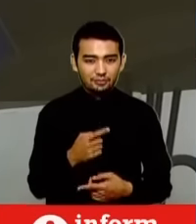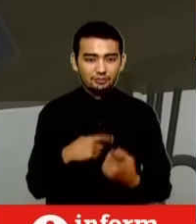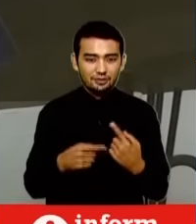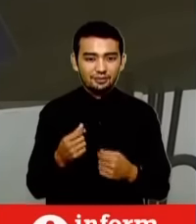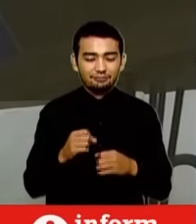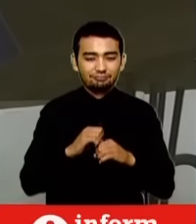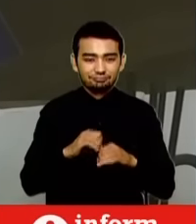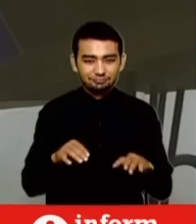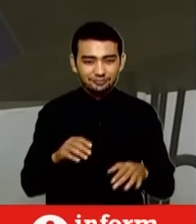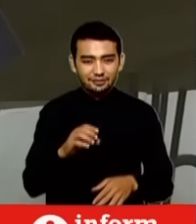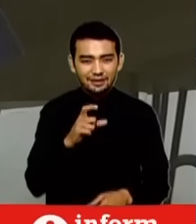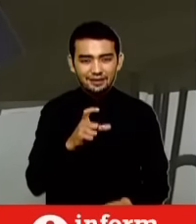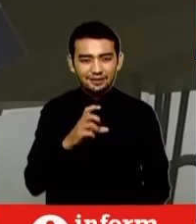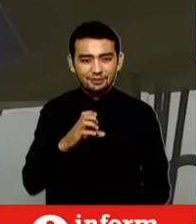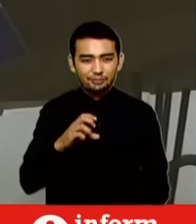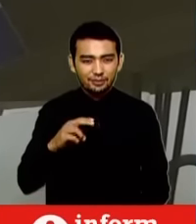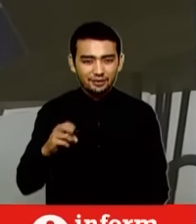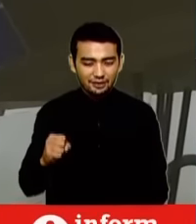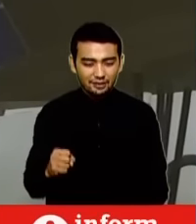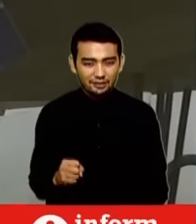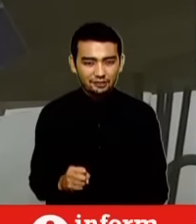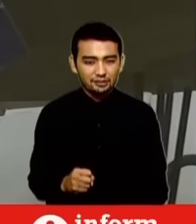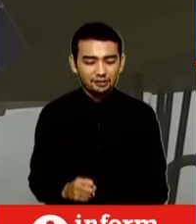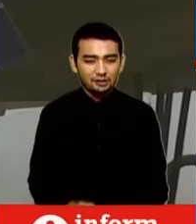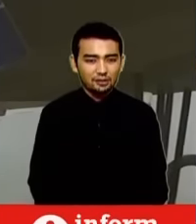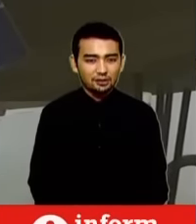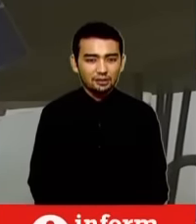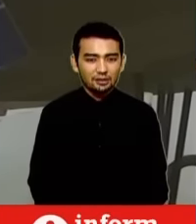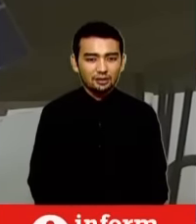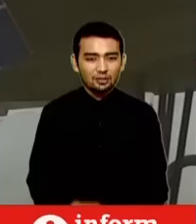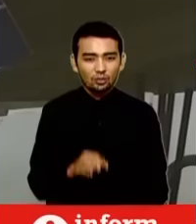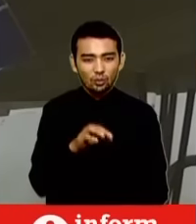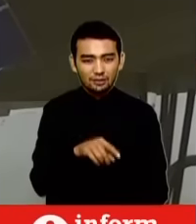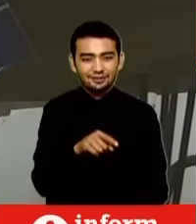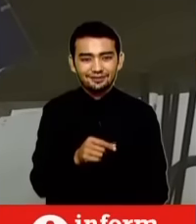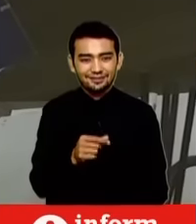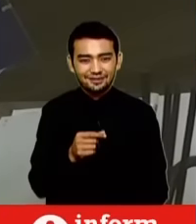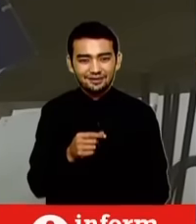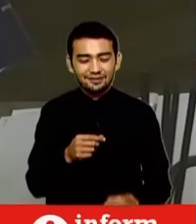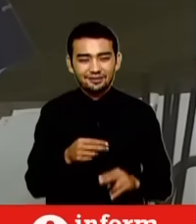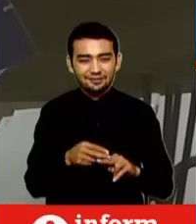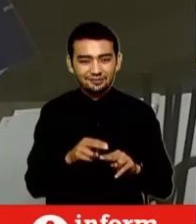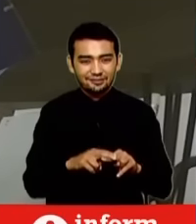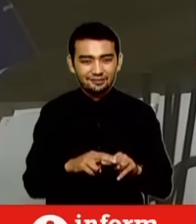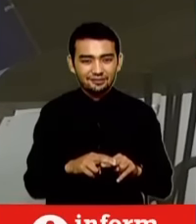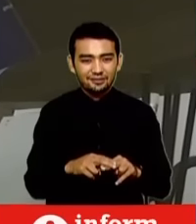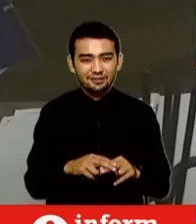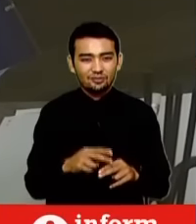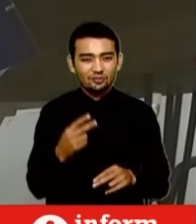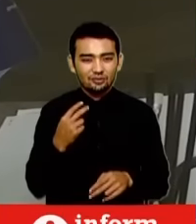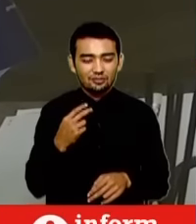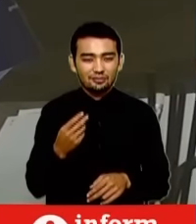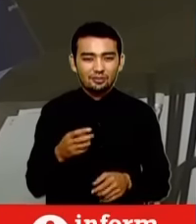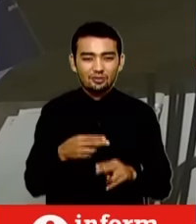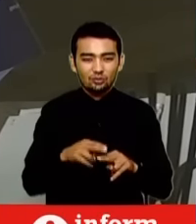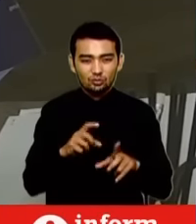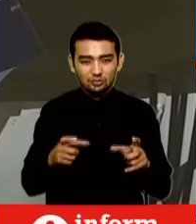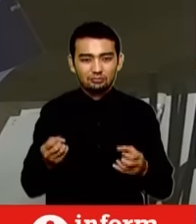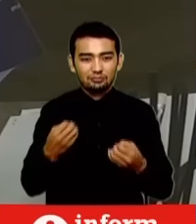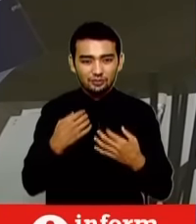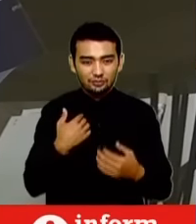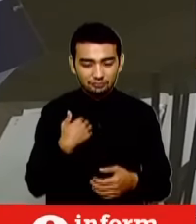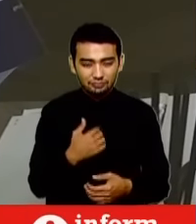возместить от СПК и от этих денег возвратить дольщикам деньги. Мы